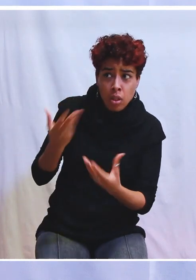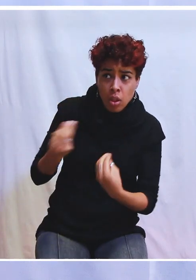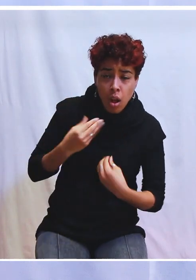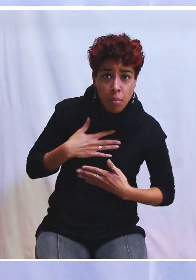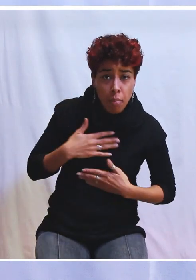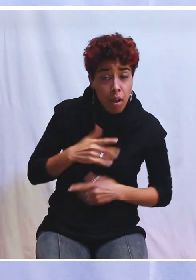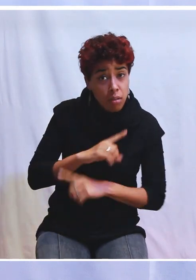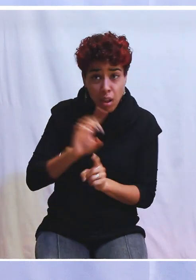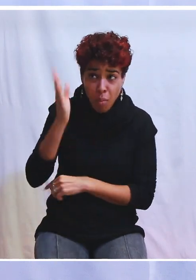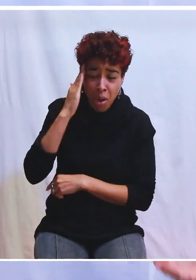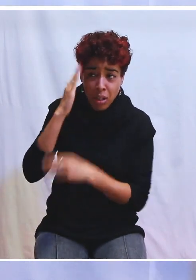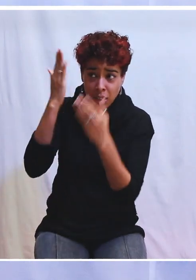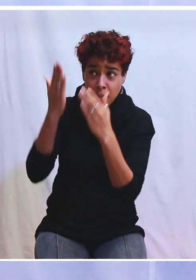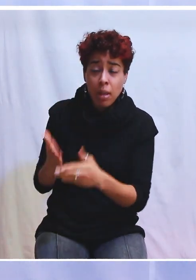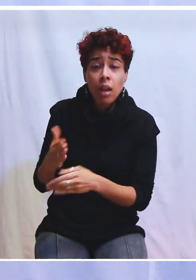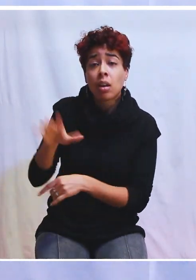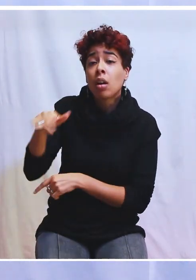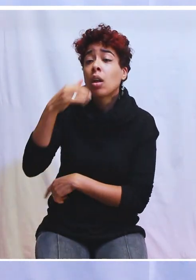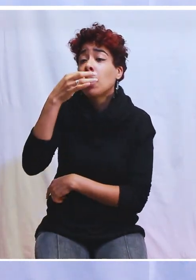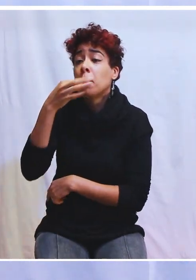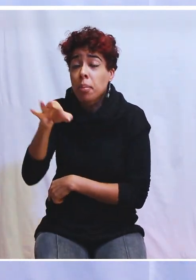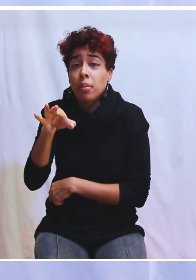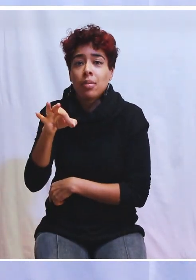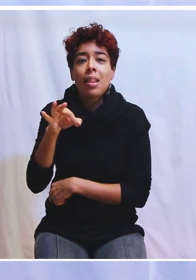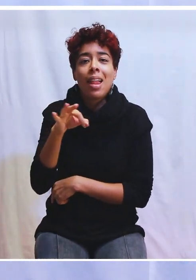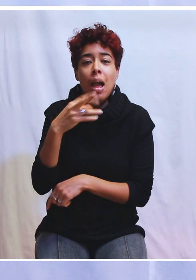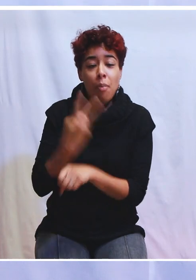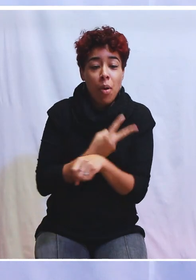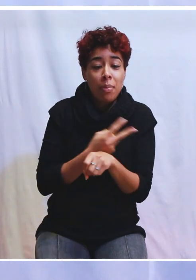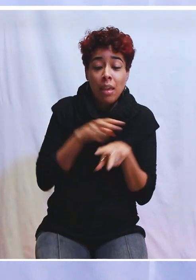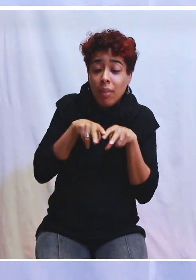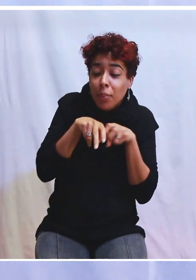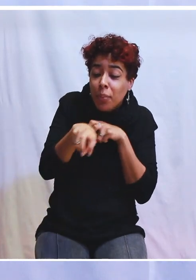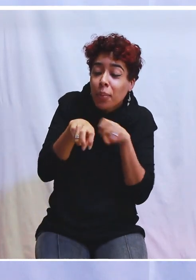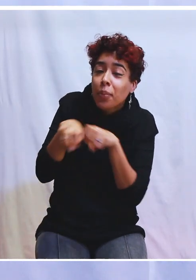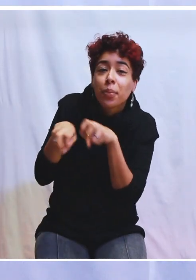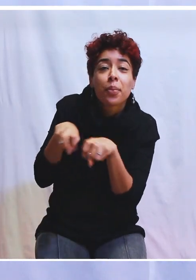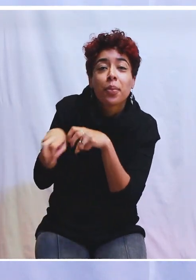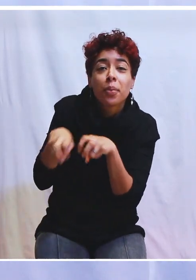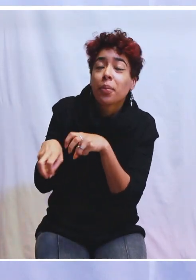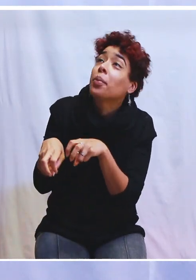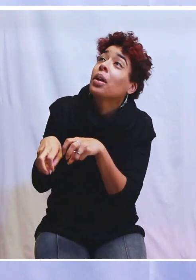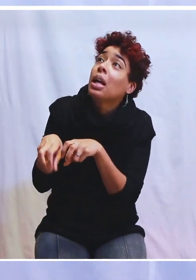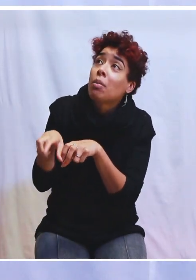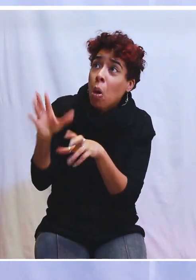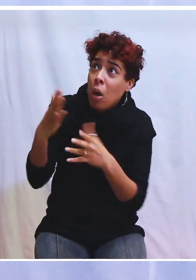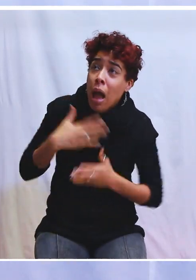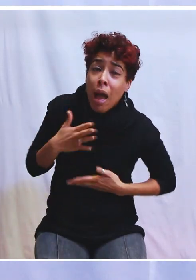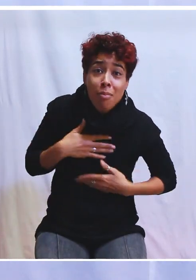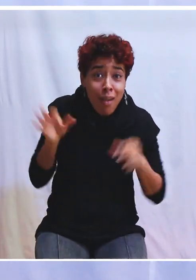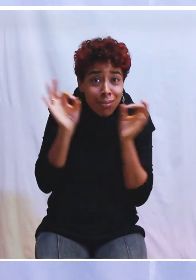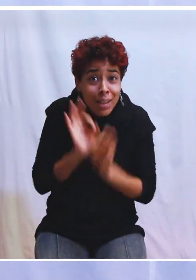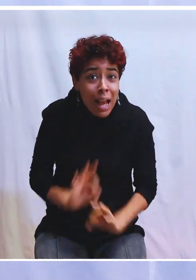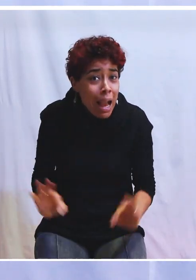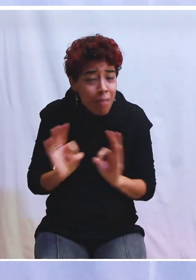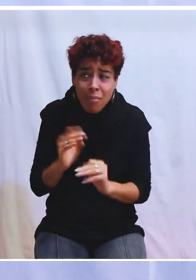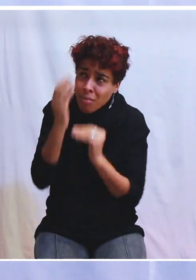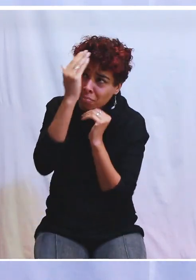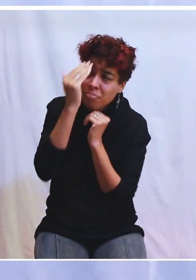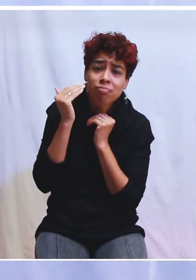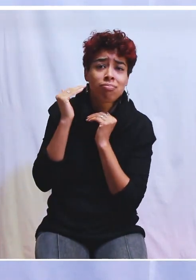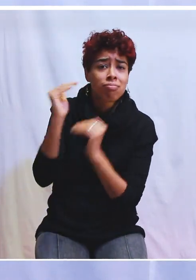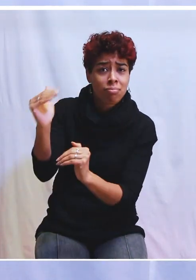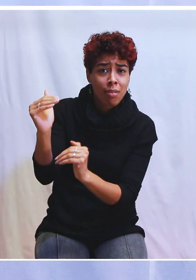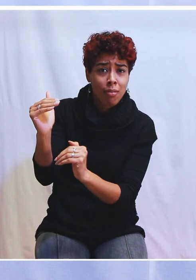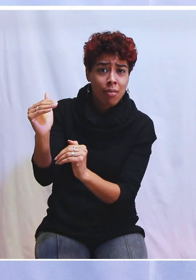que quand il commençait à parler, les brebis, elles venaient et puis elles se rapprochaient du berger parce qu'elles n'en avaient pas peur, parce qu'elles lui faisaient